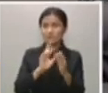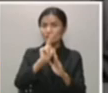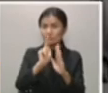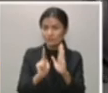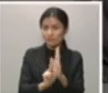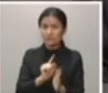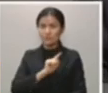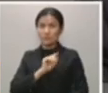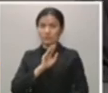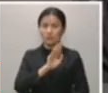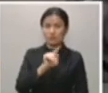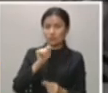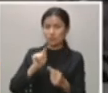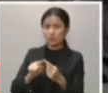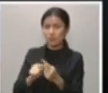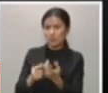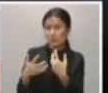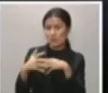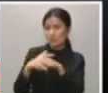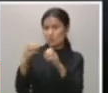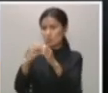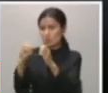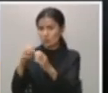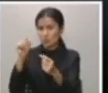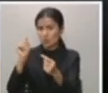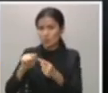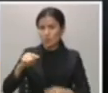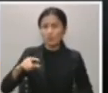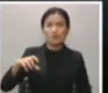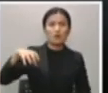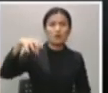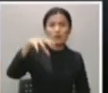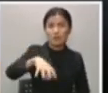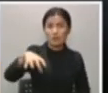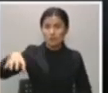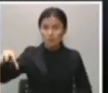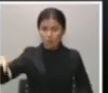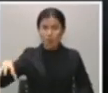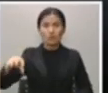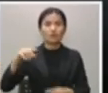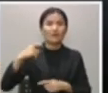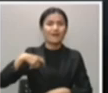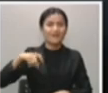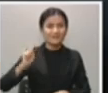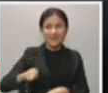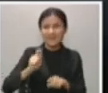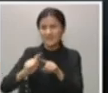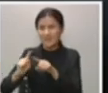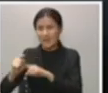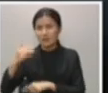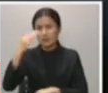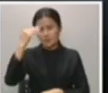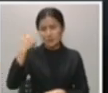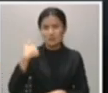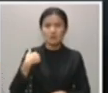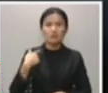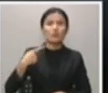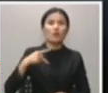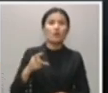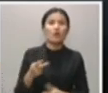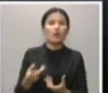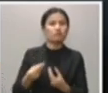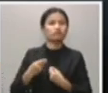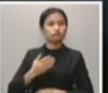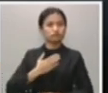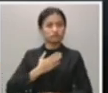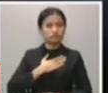น้าที่ขององค์กรในกระบวนการยุติธรรมเพื่อเอื้อประโยชน์ให้แก่ตนเองและผู้อื่นเป็นเหตุให้เกิ